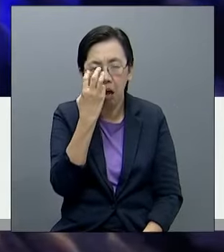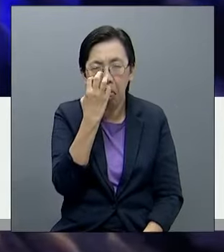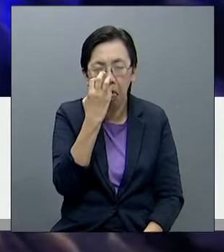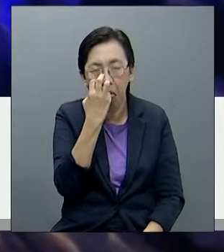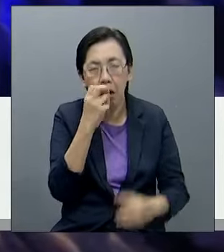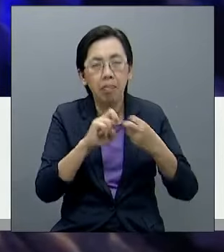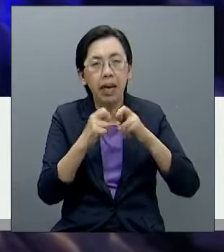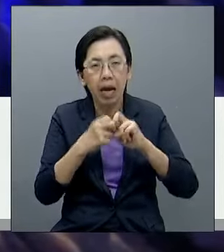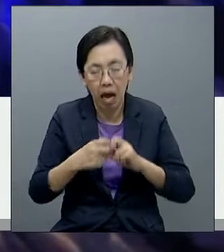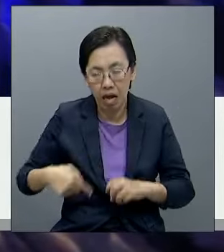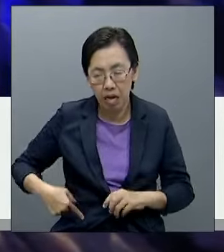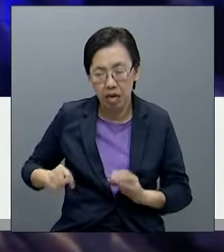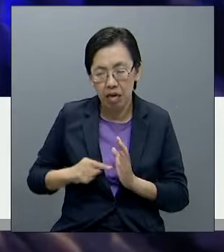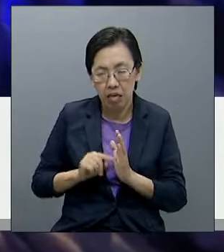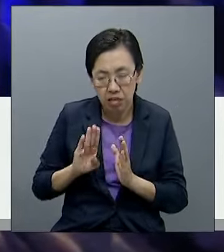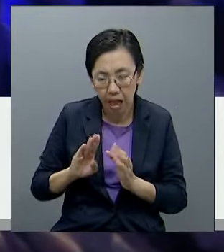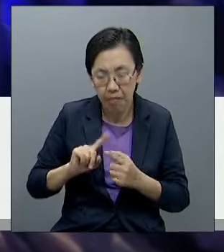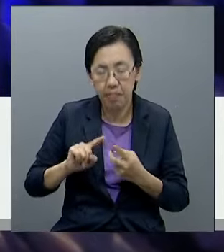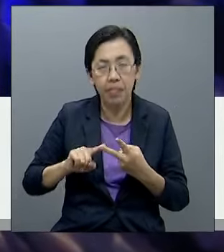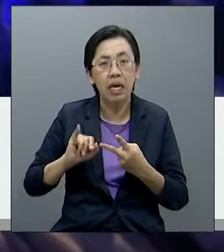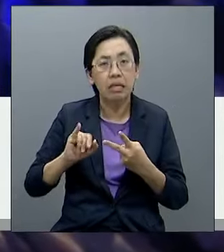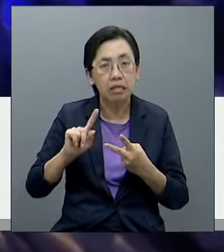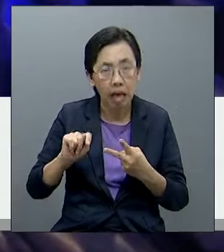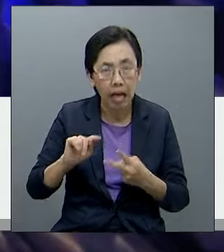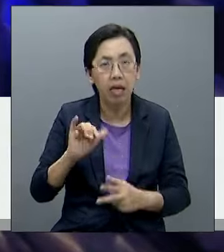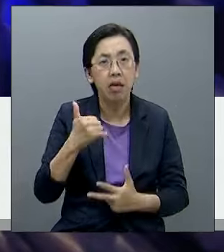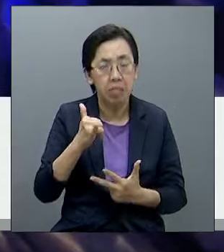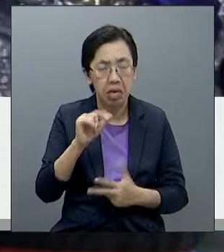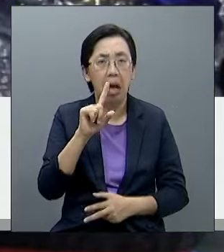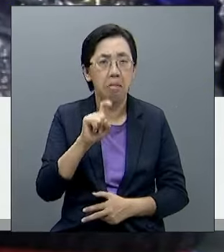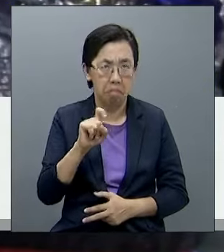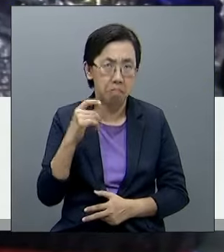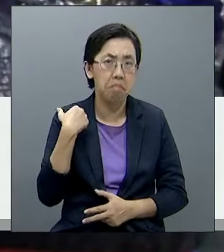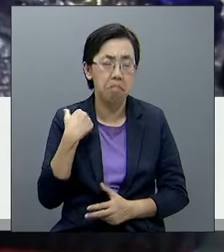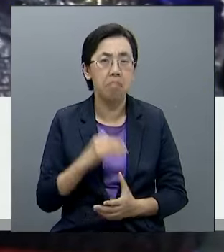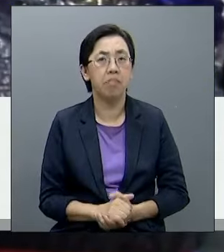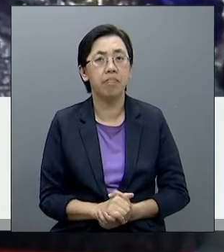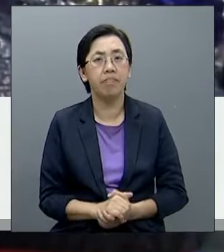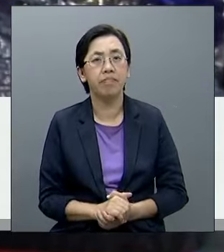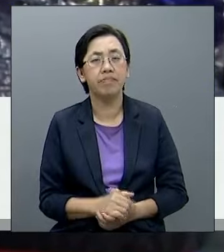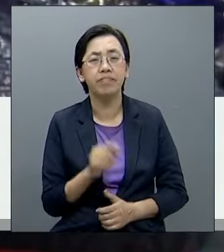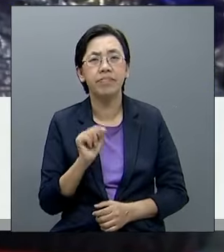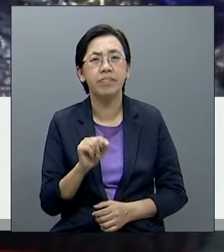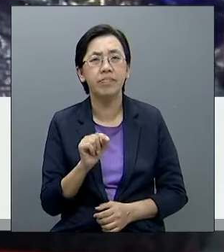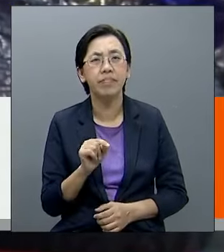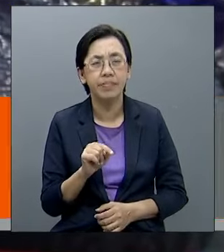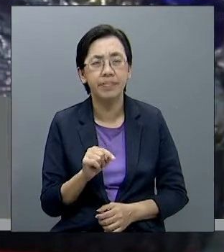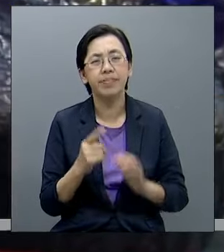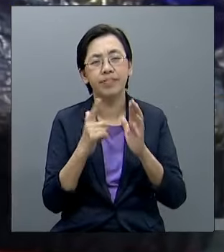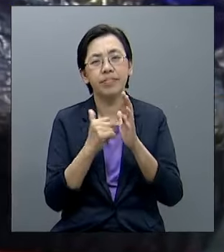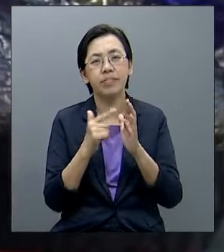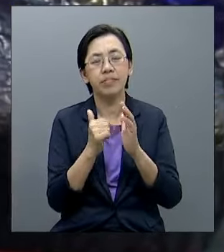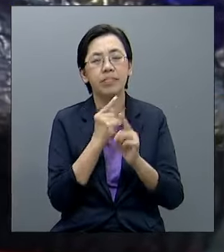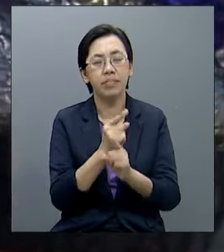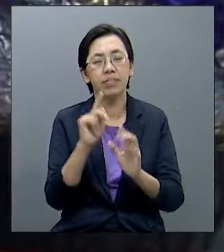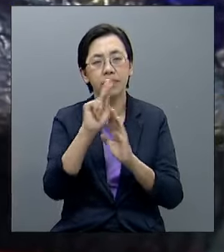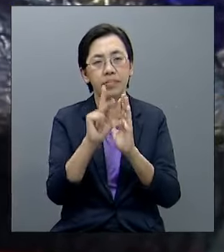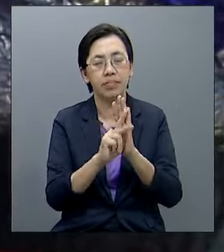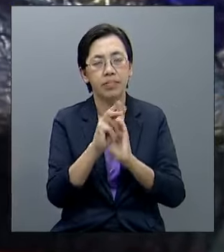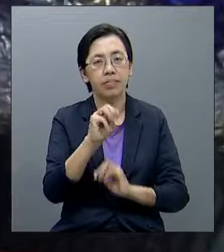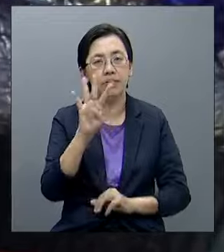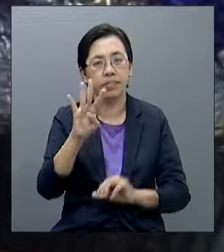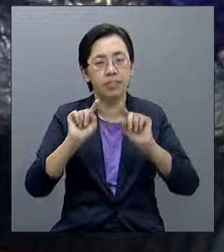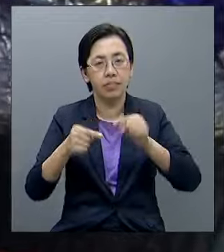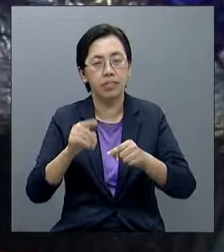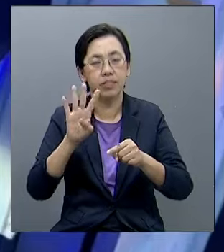ต่อตับไตและอาจทำให้เสียชีวิตได้ซึ่งก๊าซชนิดนี้จัดเป็นยาตามมาตรา4วงเล็บ4